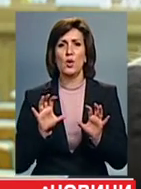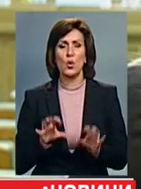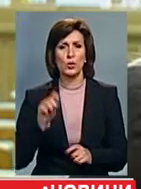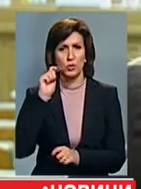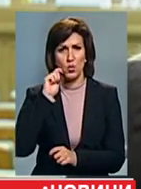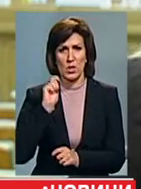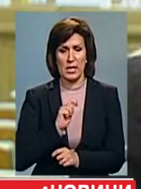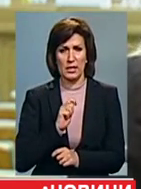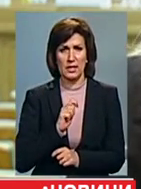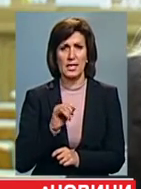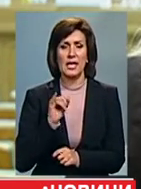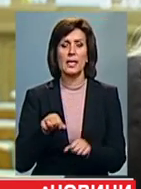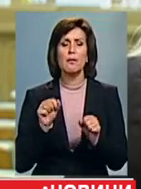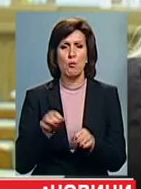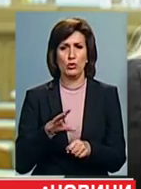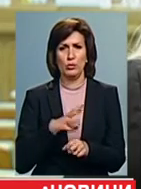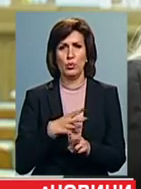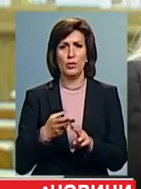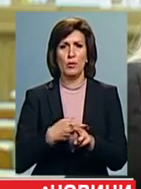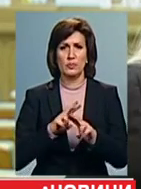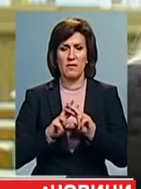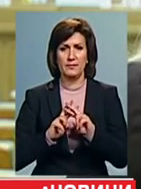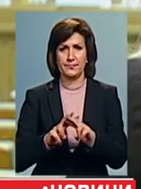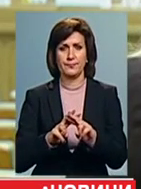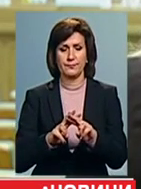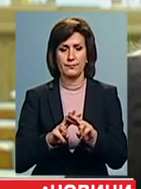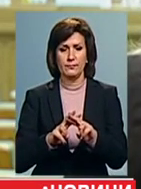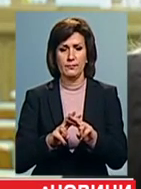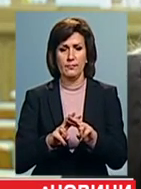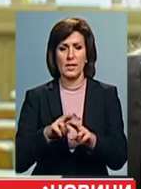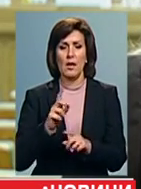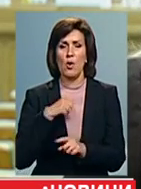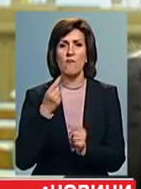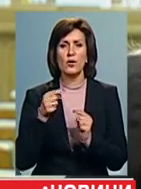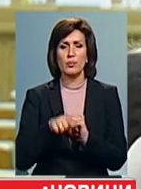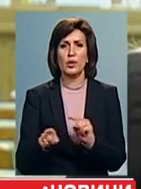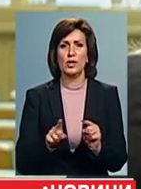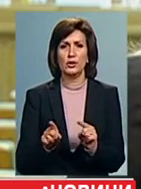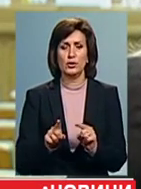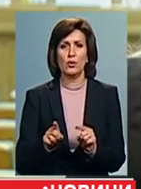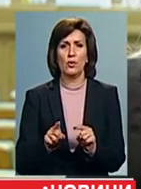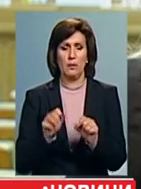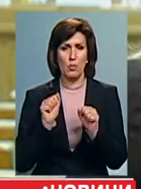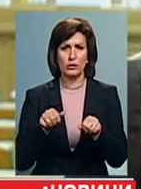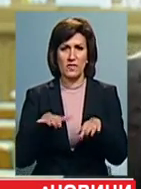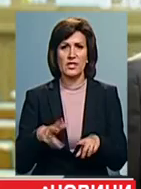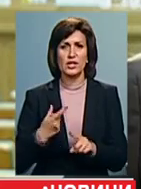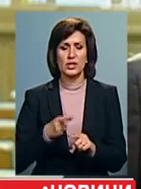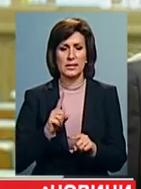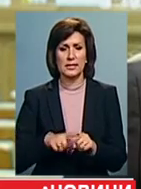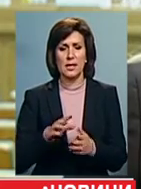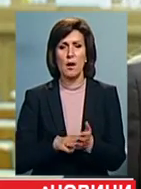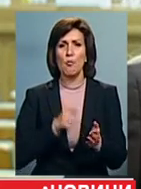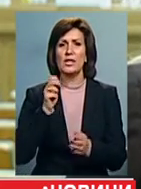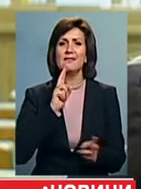кодексу України і можуть бути позбавленими волі. Він говорить про те, що якби можна вирішити це,